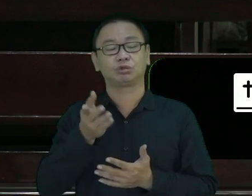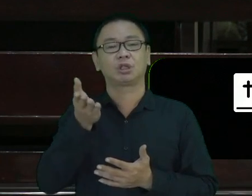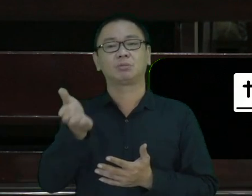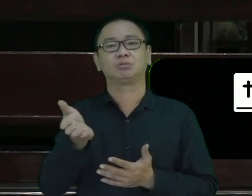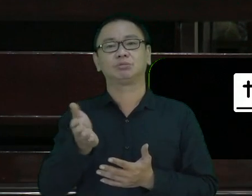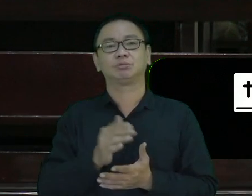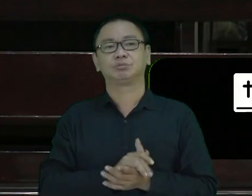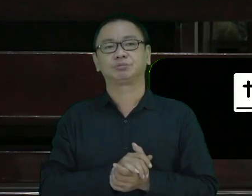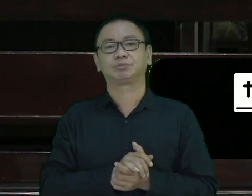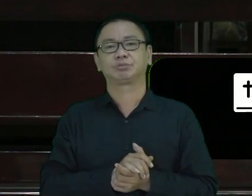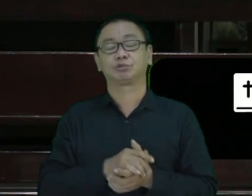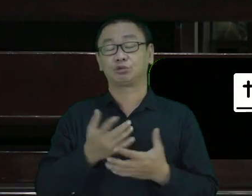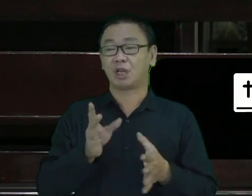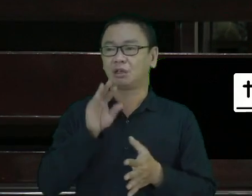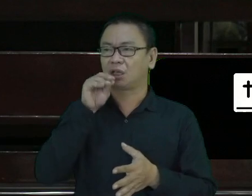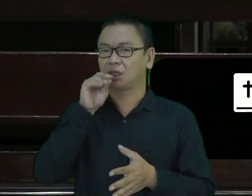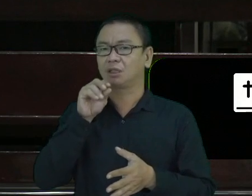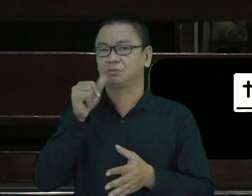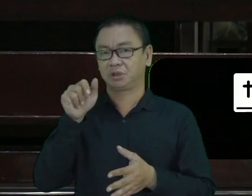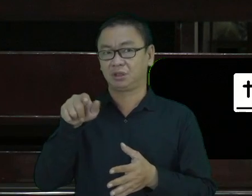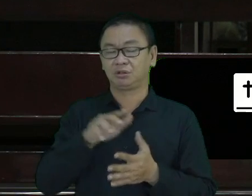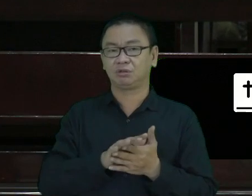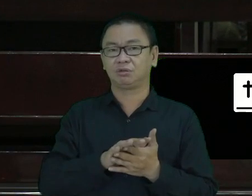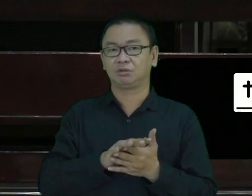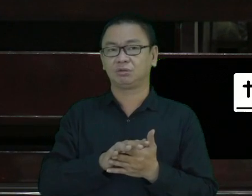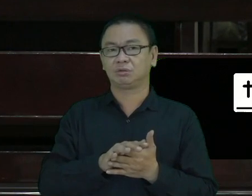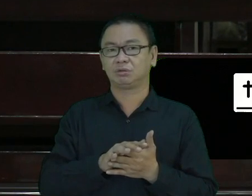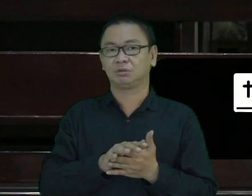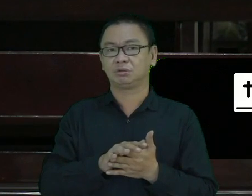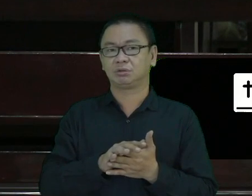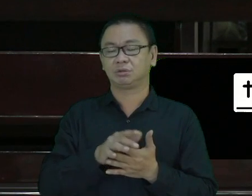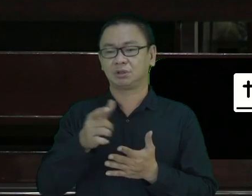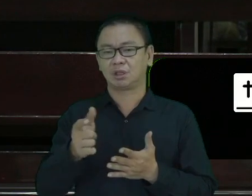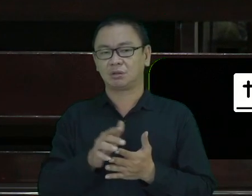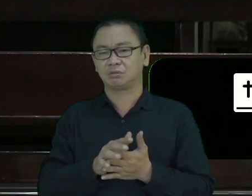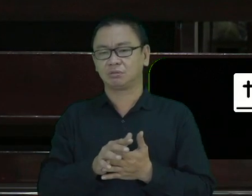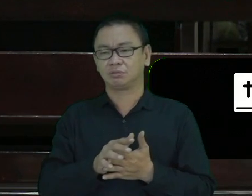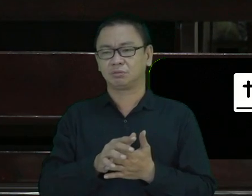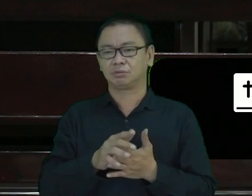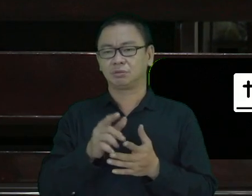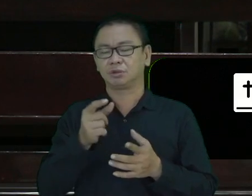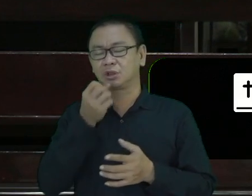Dan sesudah berkata demikian, ia mengembusi mereka dan berkata,